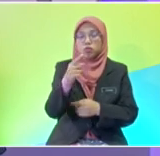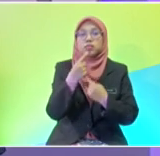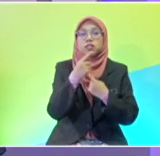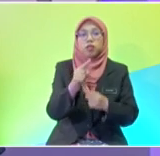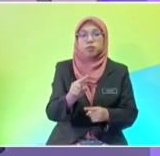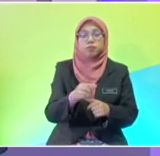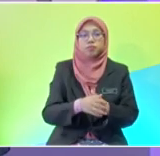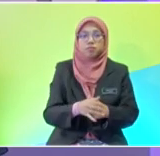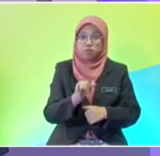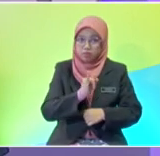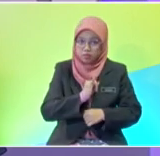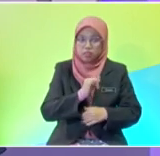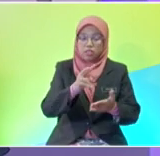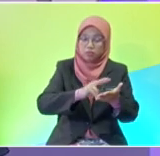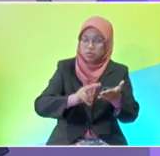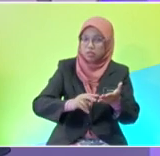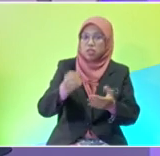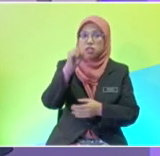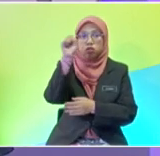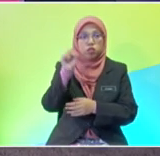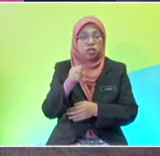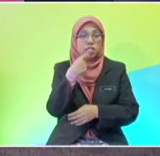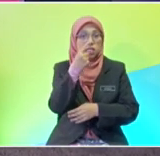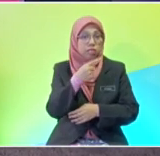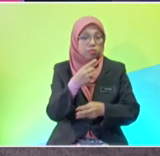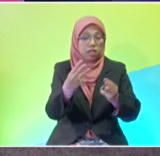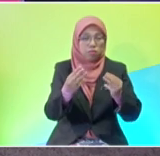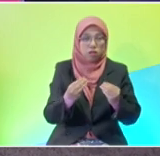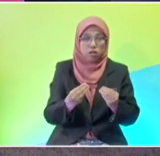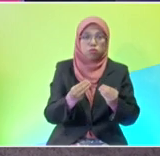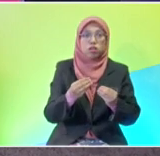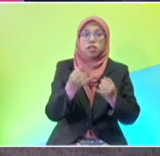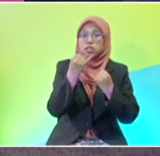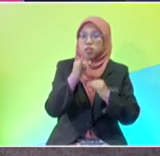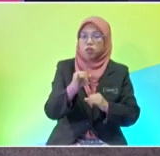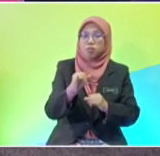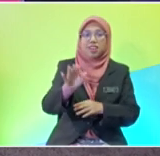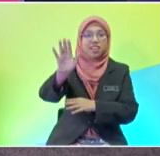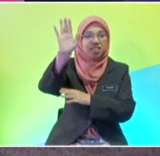bacakan soal lain siapa ya nak jawab si Lela angkat tangan